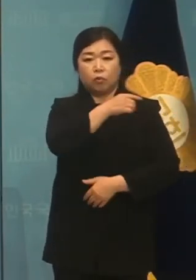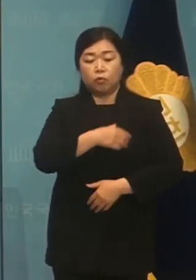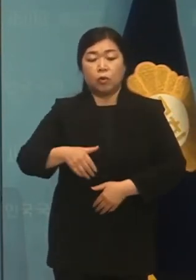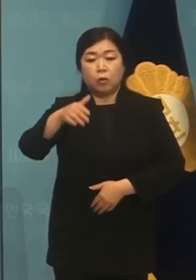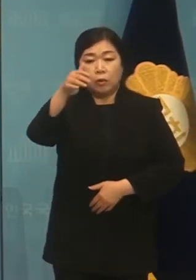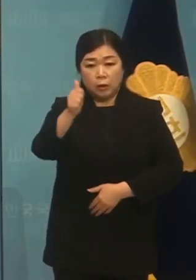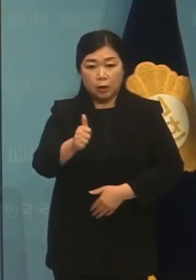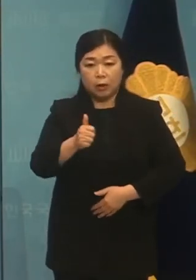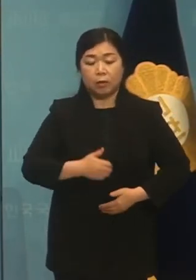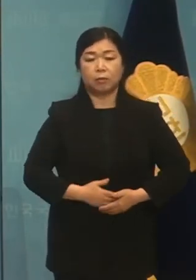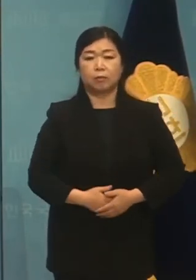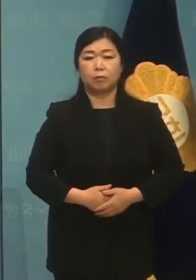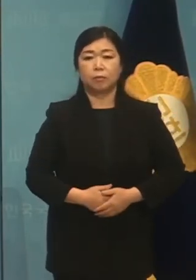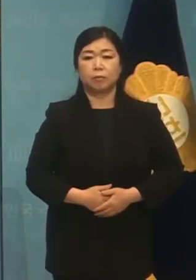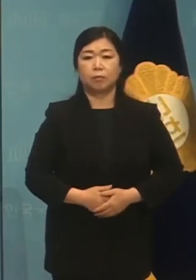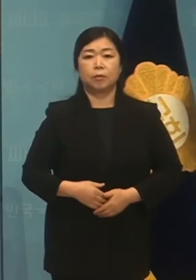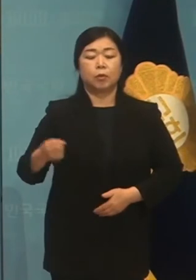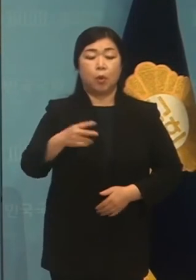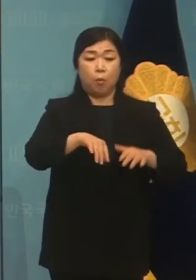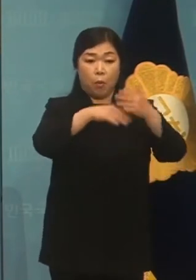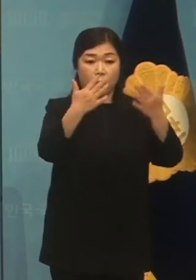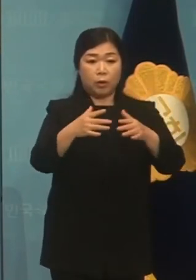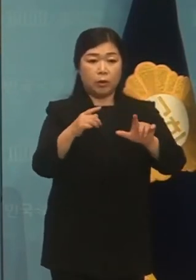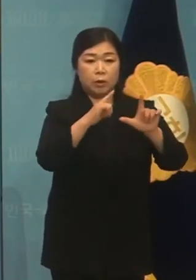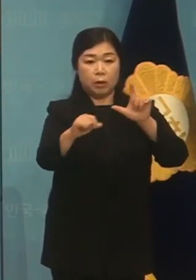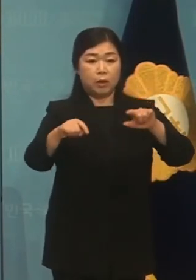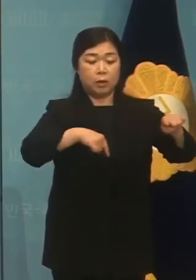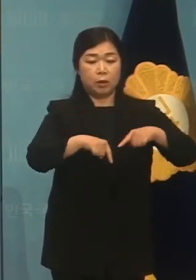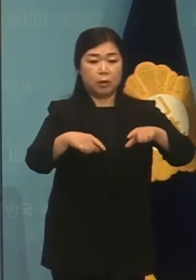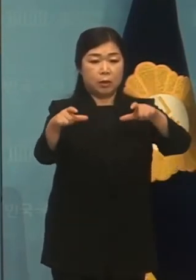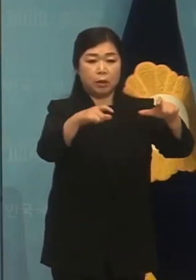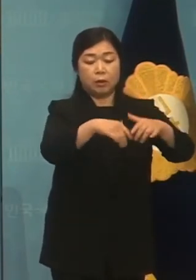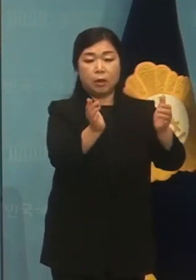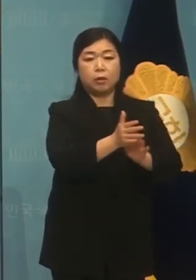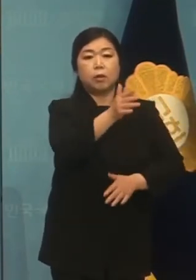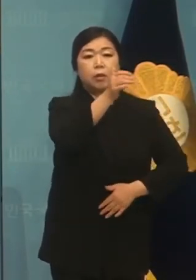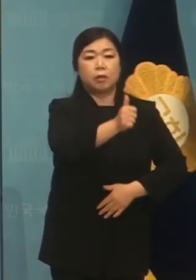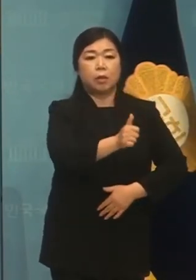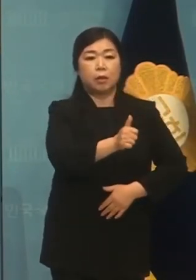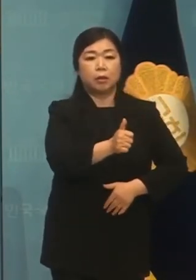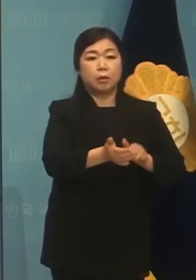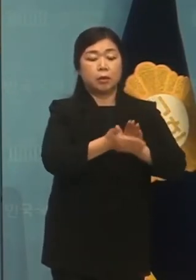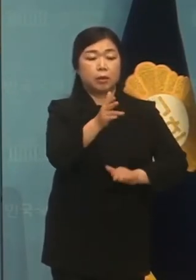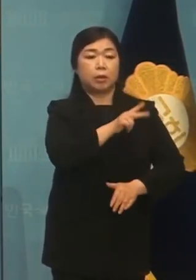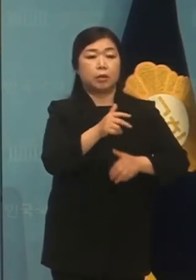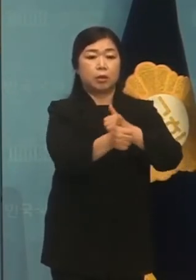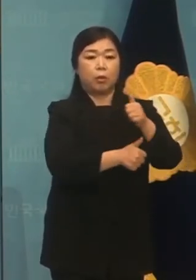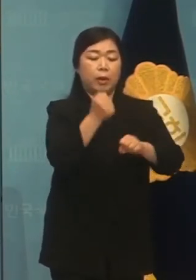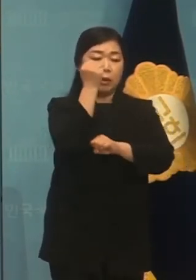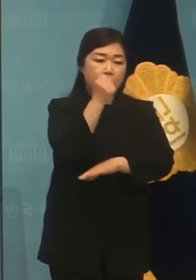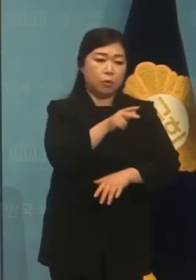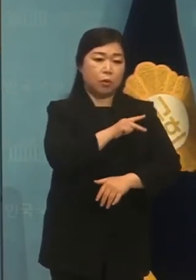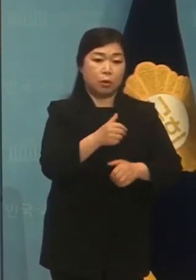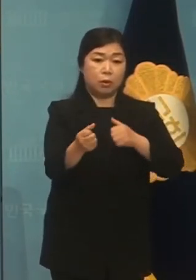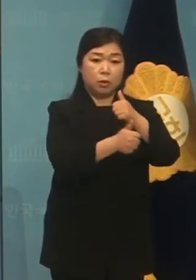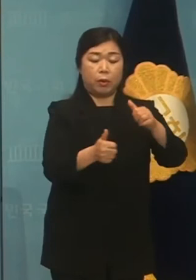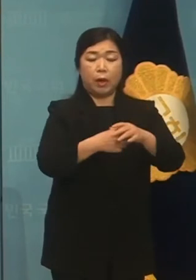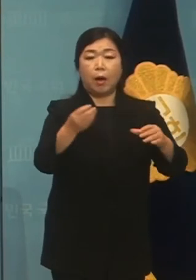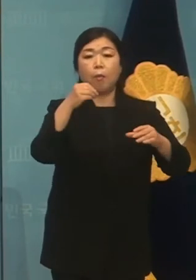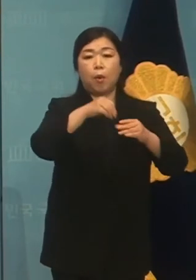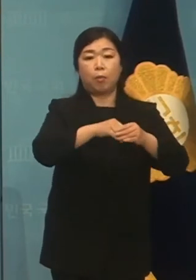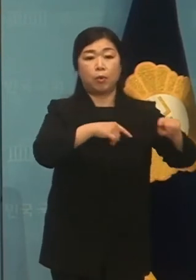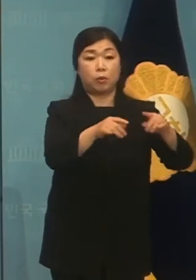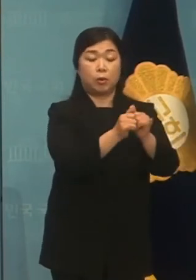구청장, 그리고 모든 자치단체장, 그리고 시의회 의원, 기초의원을 모두 포함하는